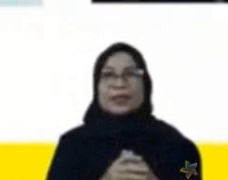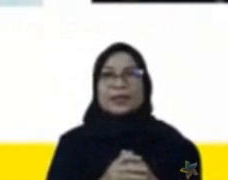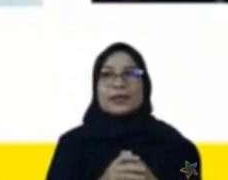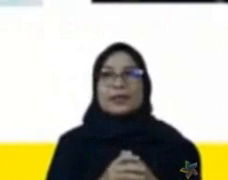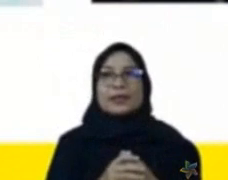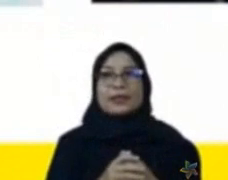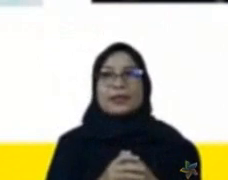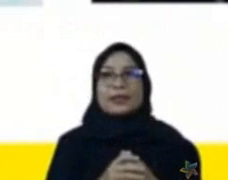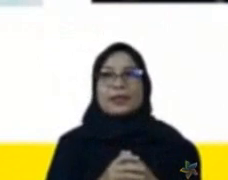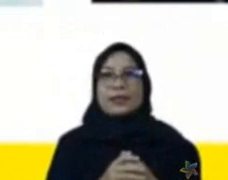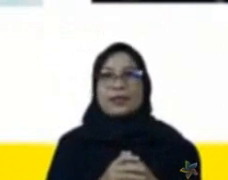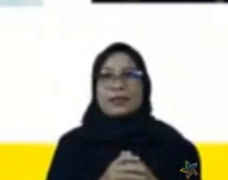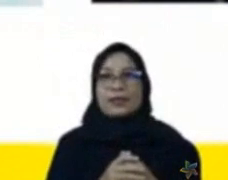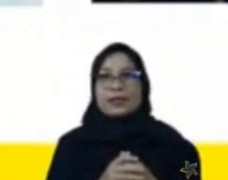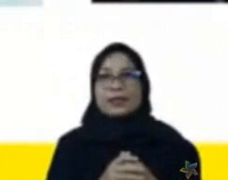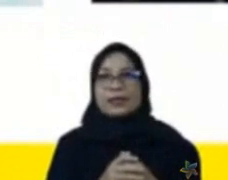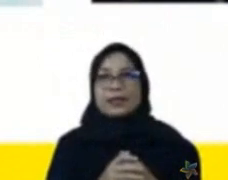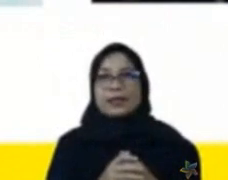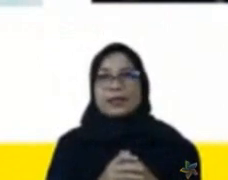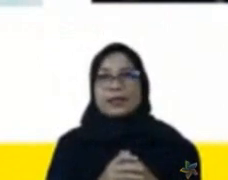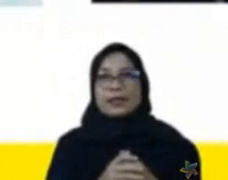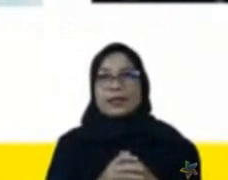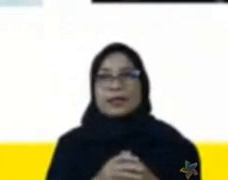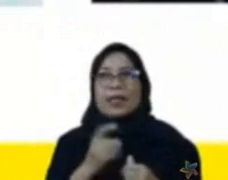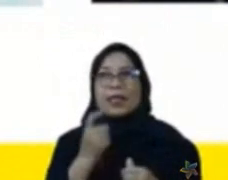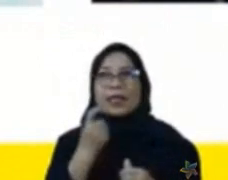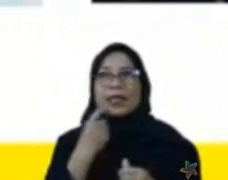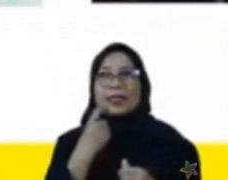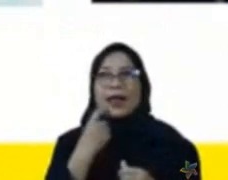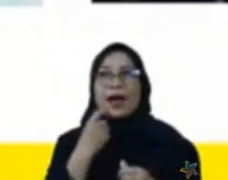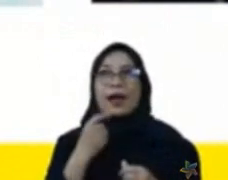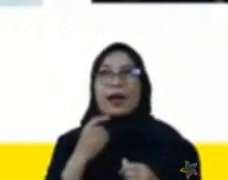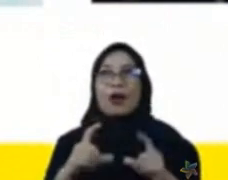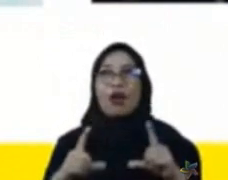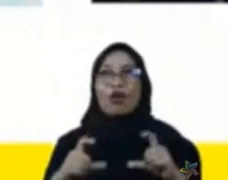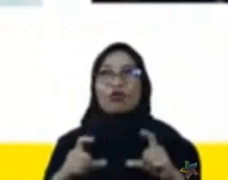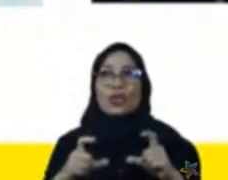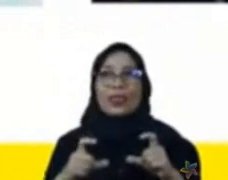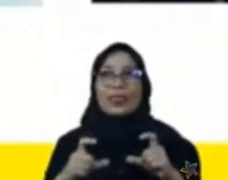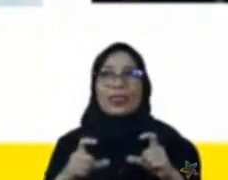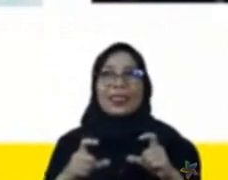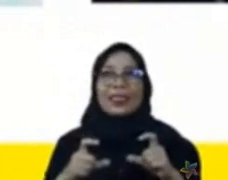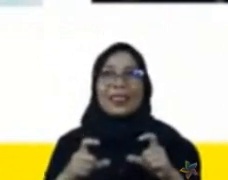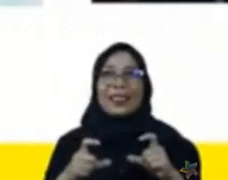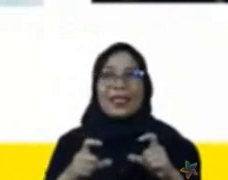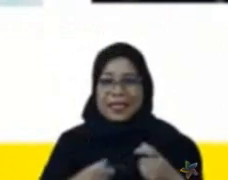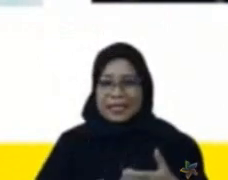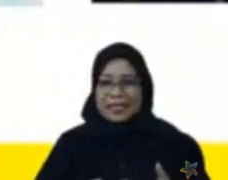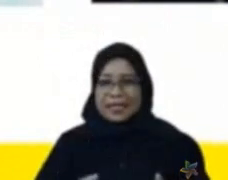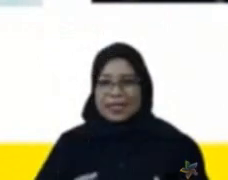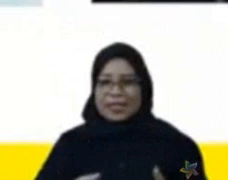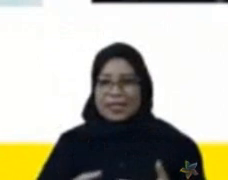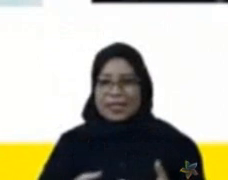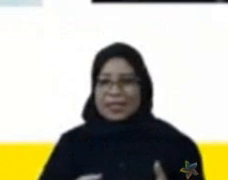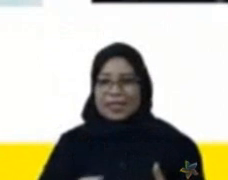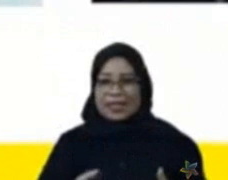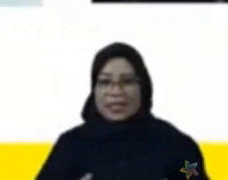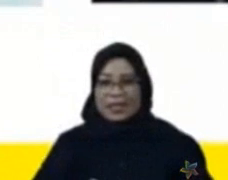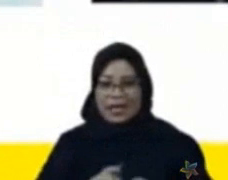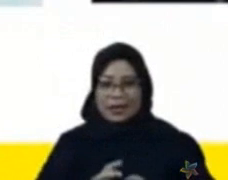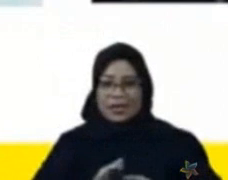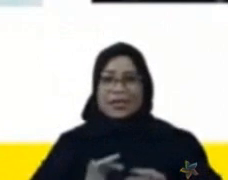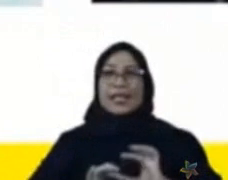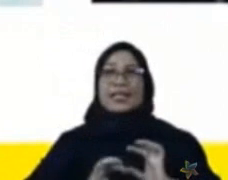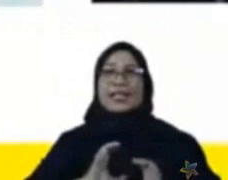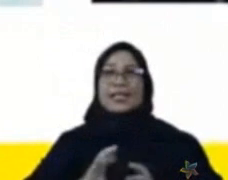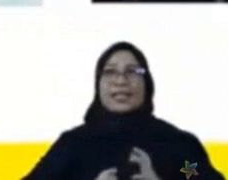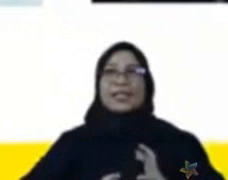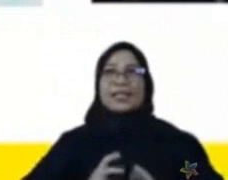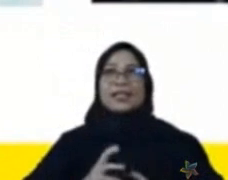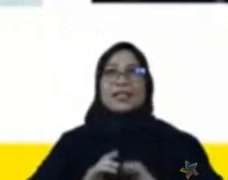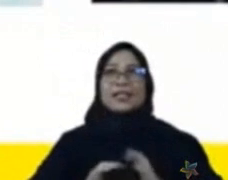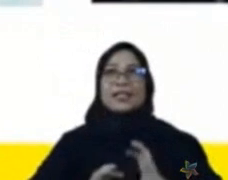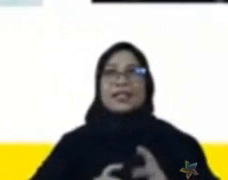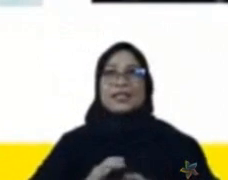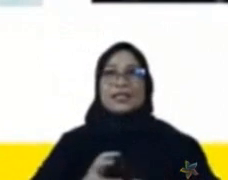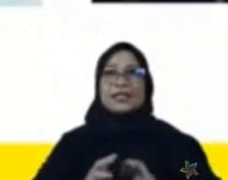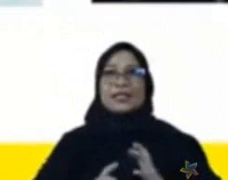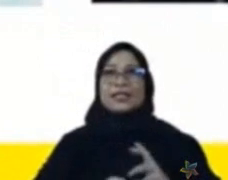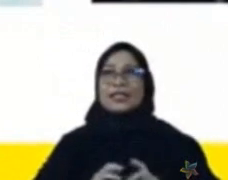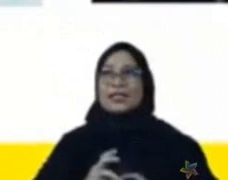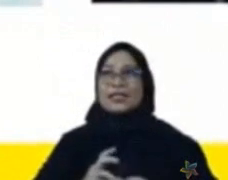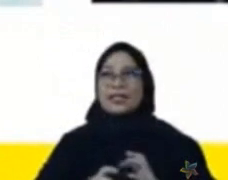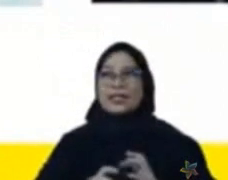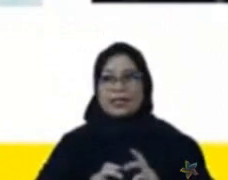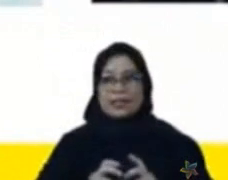COVID, kita kaitkan antar kompetensi dasarnya. Kemudian kita juga